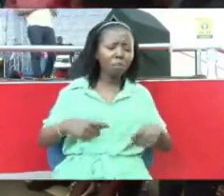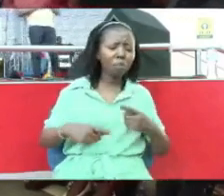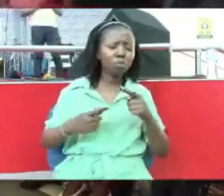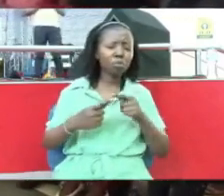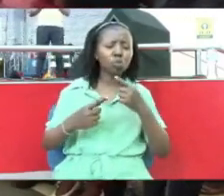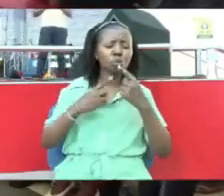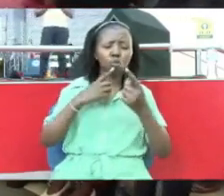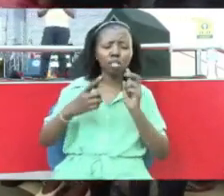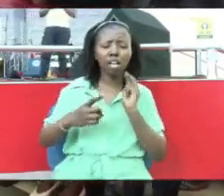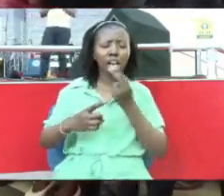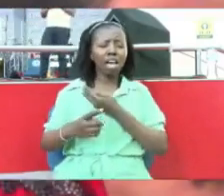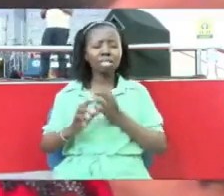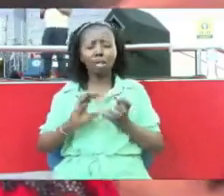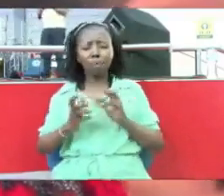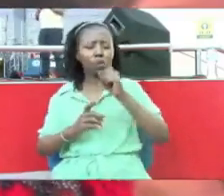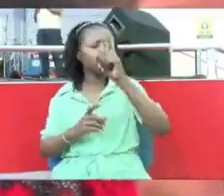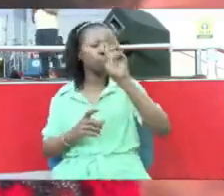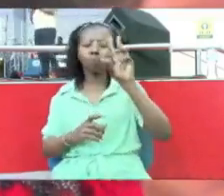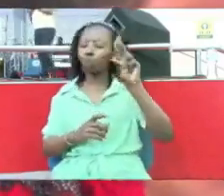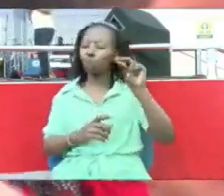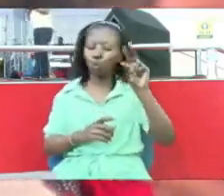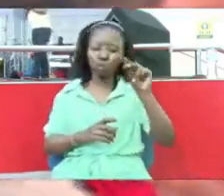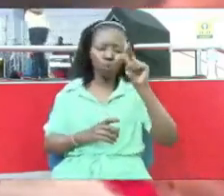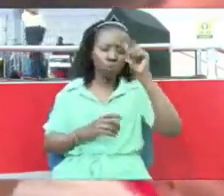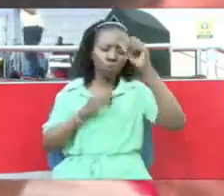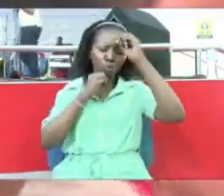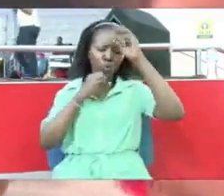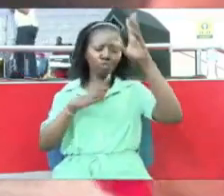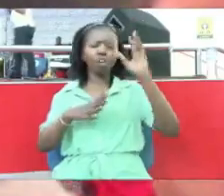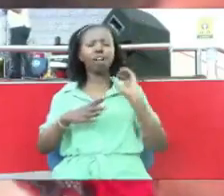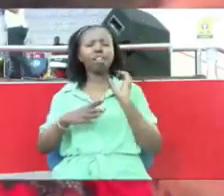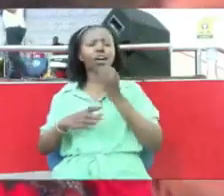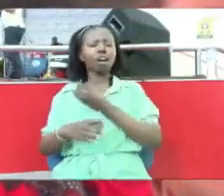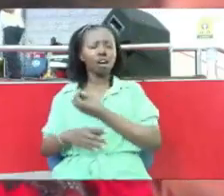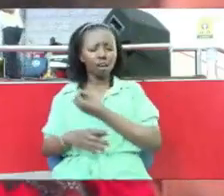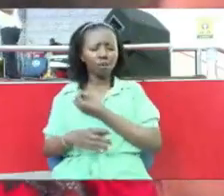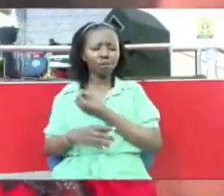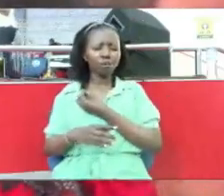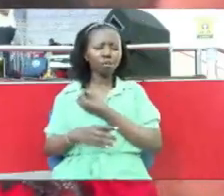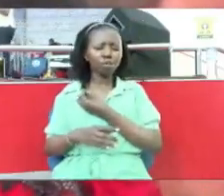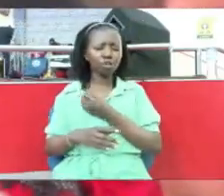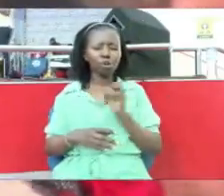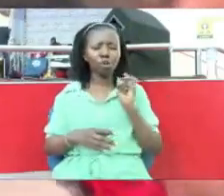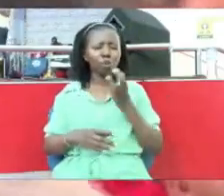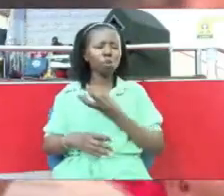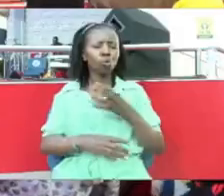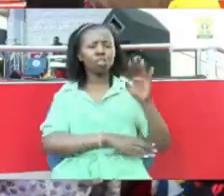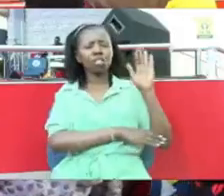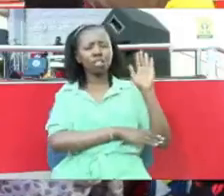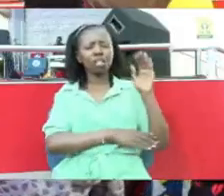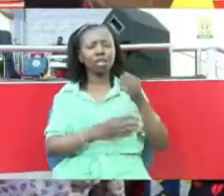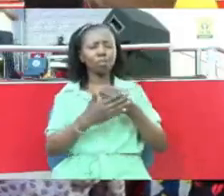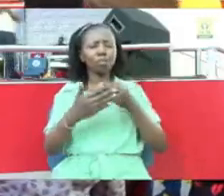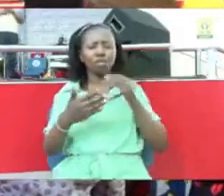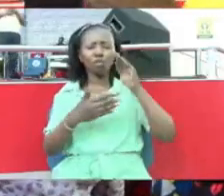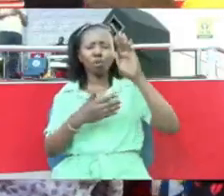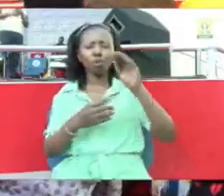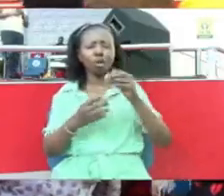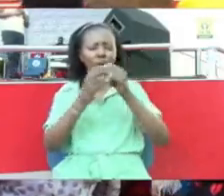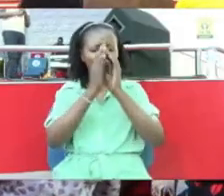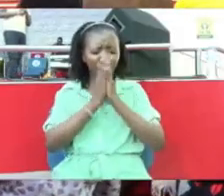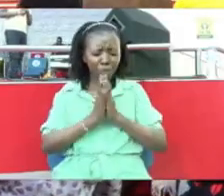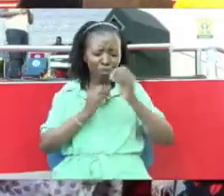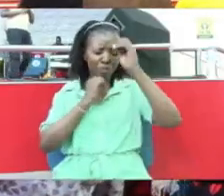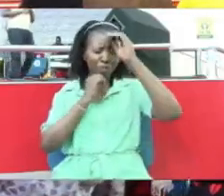maneno kutuhusu Jehova. Wewe ni baba yetu mfalme, tunajikabidhi mbele ya kiti chako cha enzi. Tunaomba kwamba